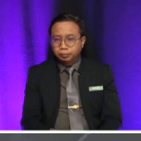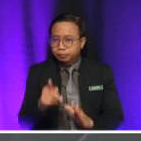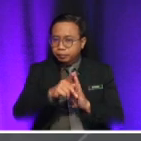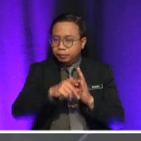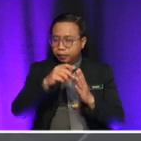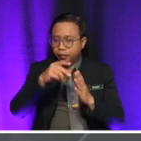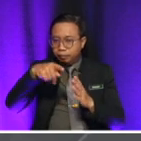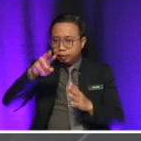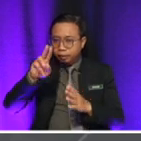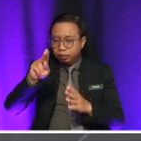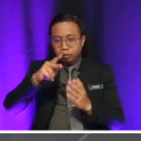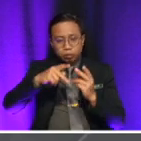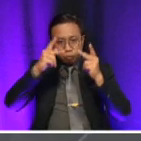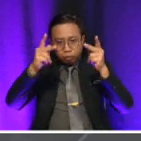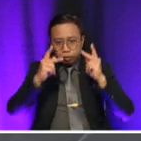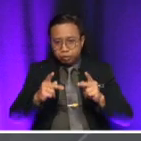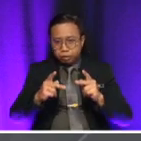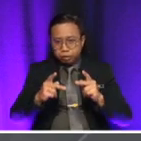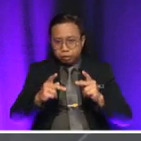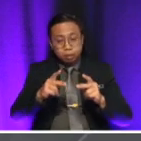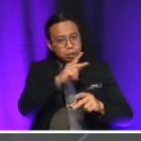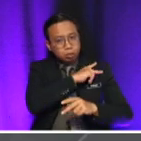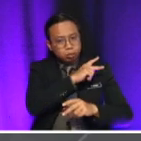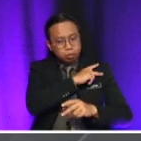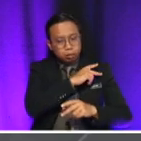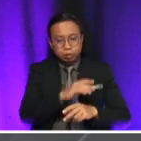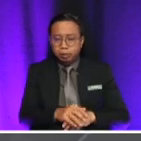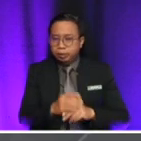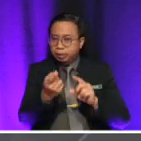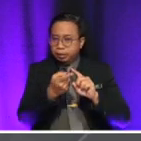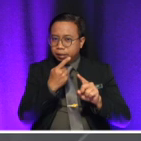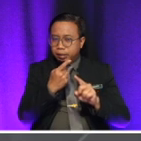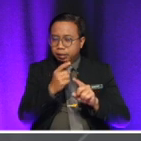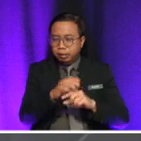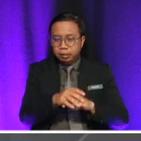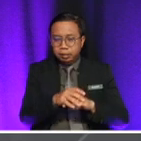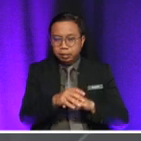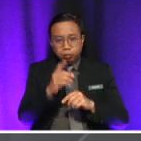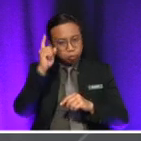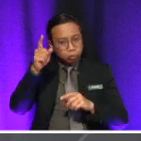proses pemilihan barisan kepemimpinan dan sebagian daripada penentuan